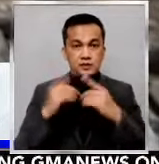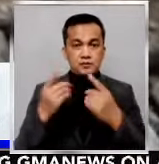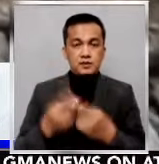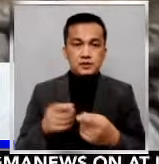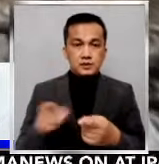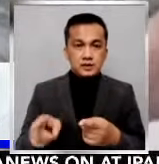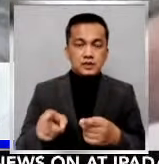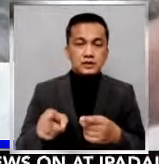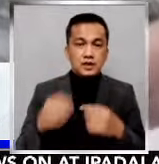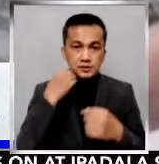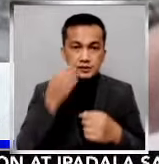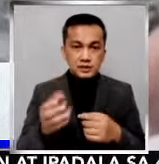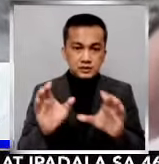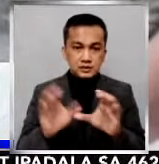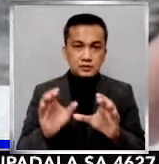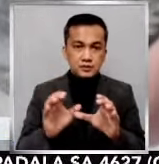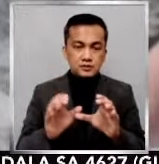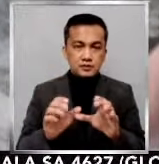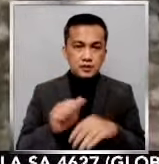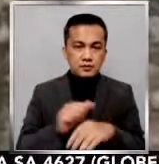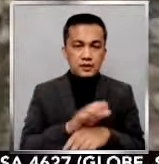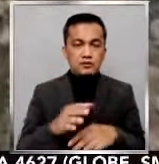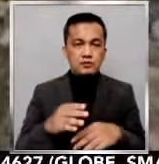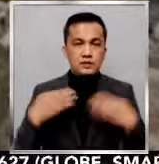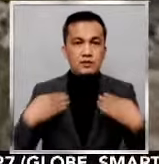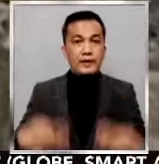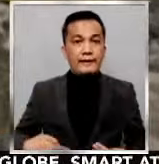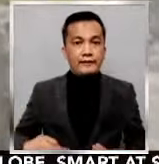ng apektadong bangkay.